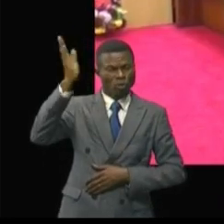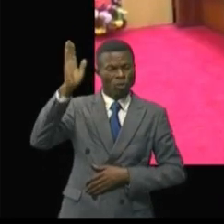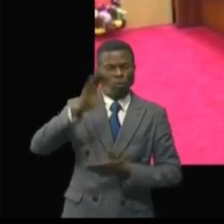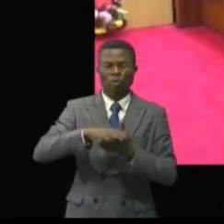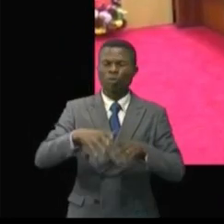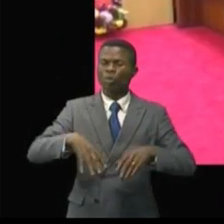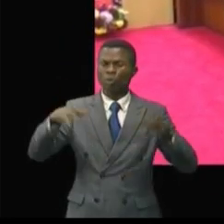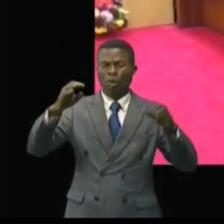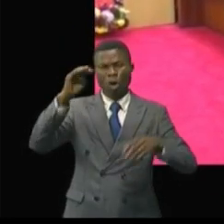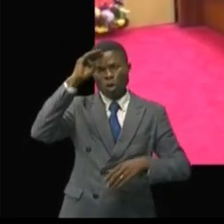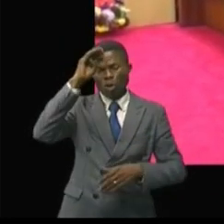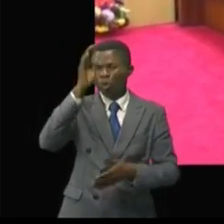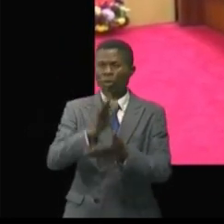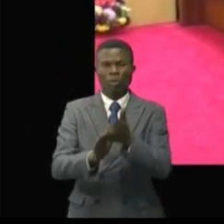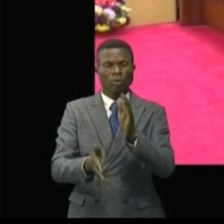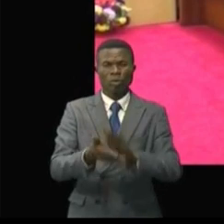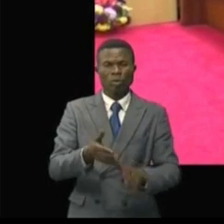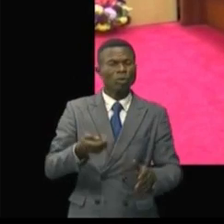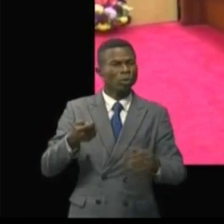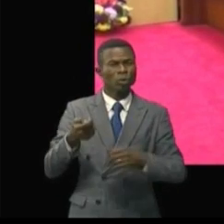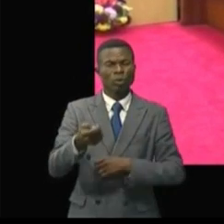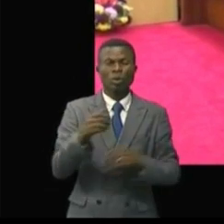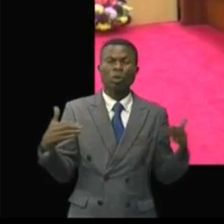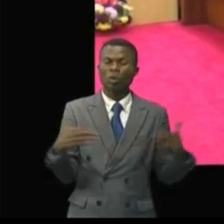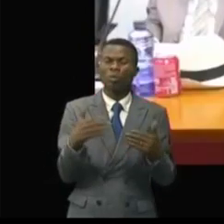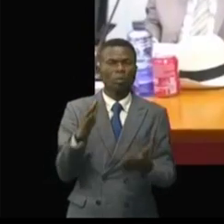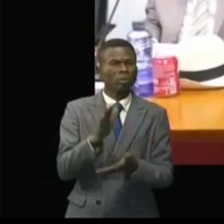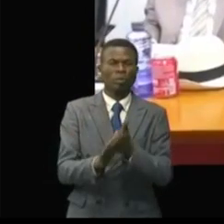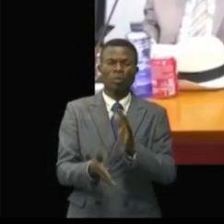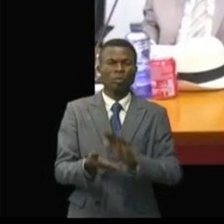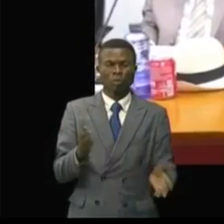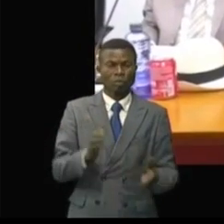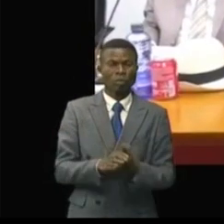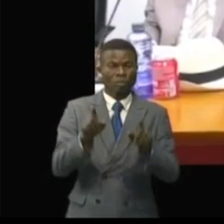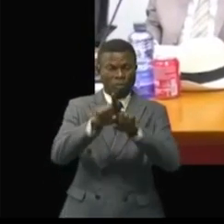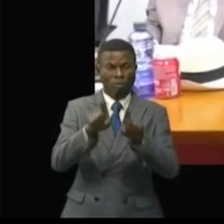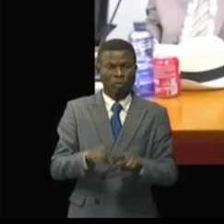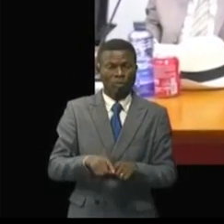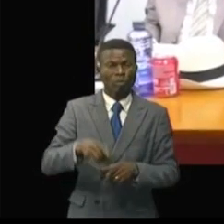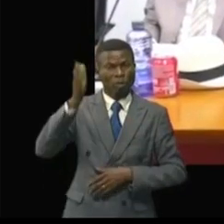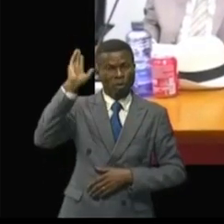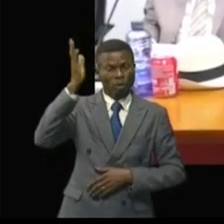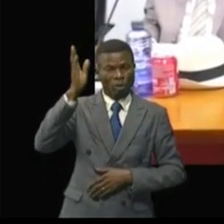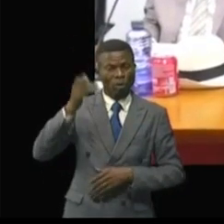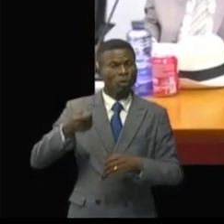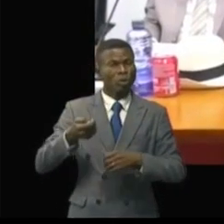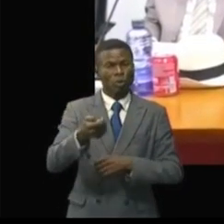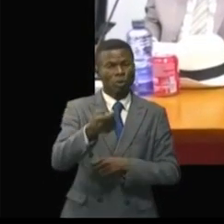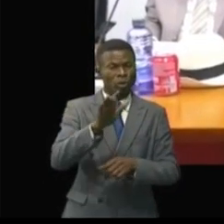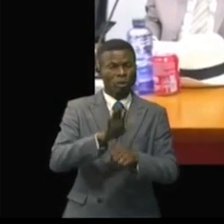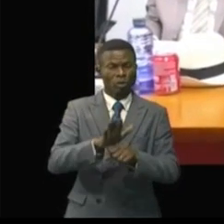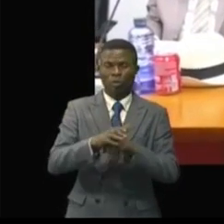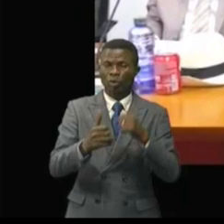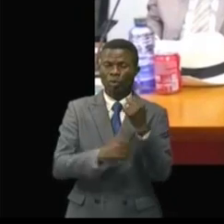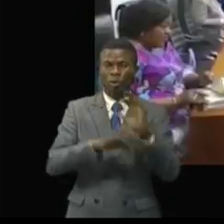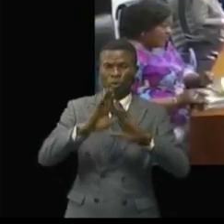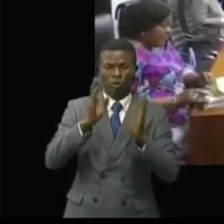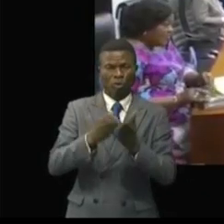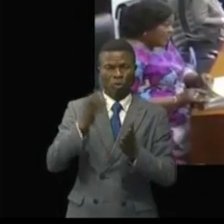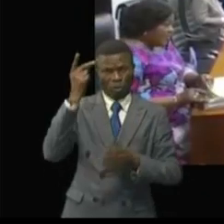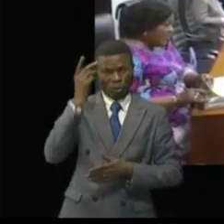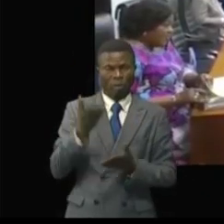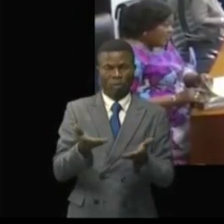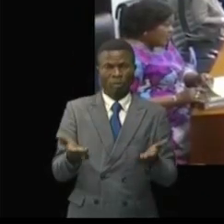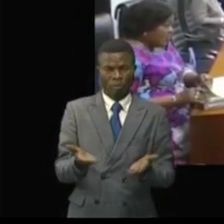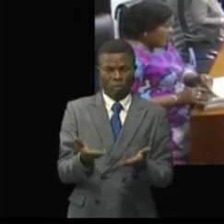se gênent plus aujourd'hui, n'ont plus peur, eux aussi, de pouvoir donner la mort à quiconque.